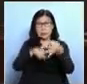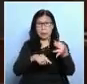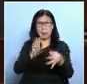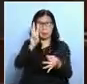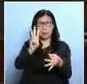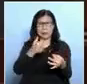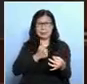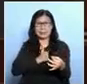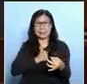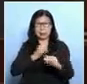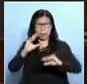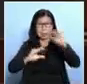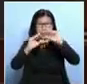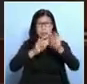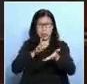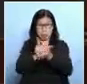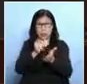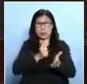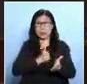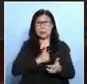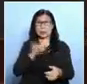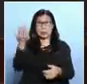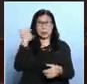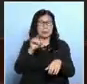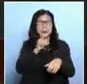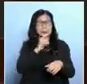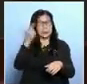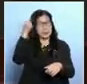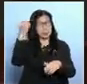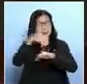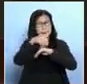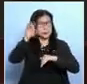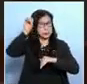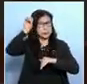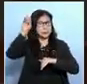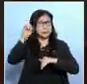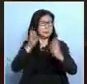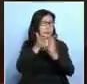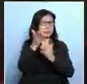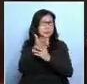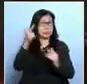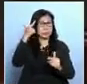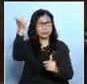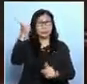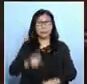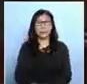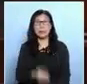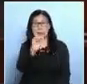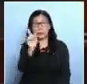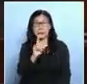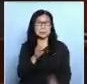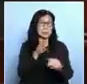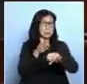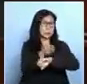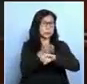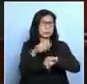生，佢係有一種先鋒先知嘅智慧。點解先鋒先